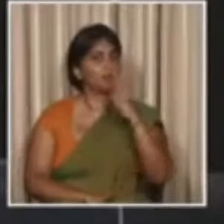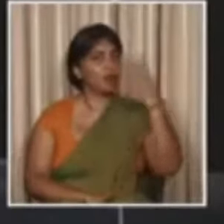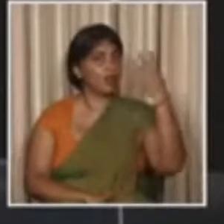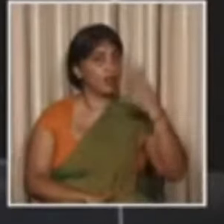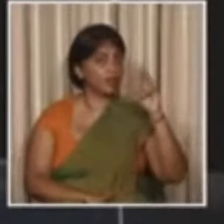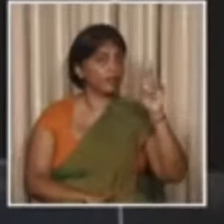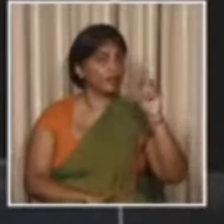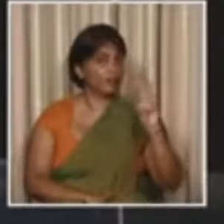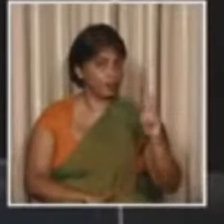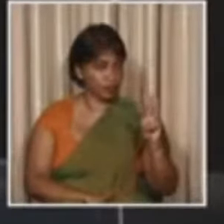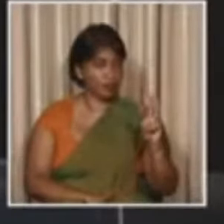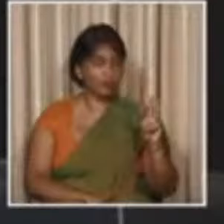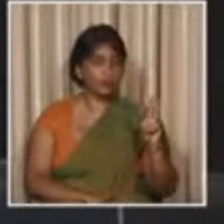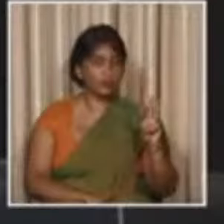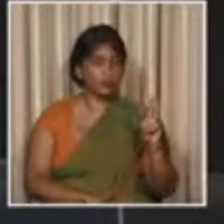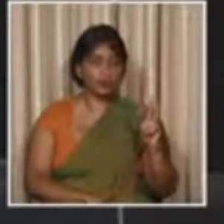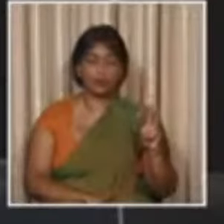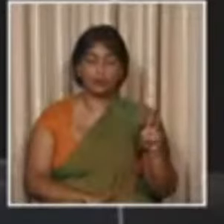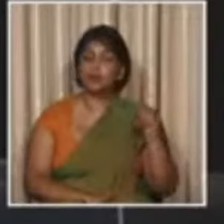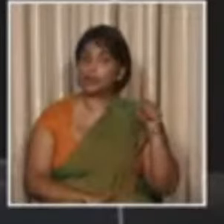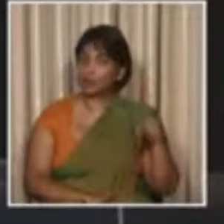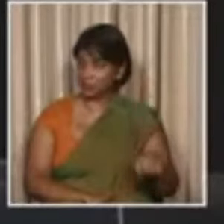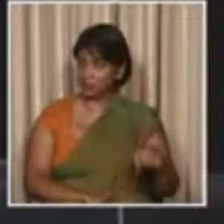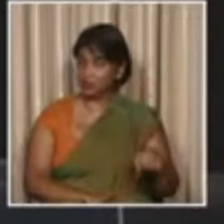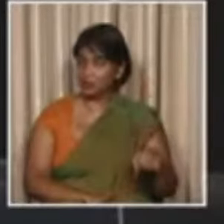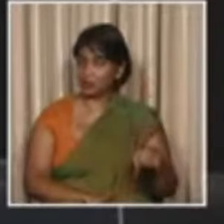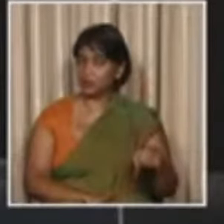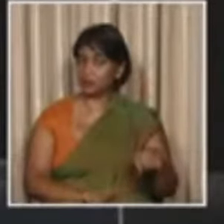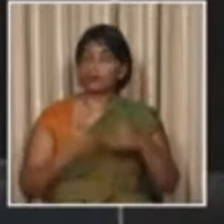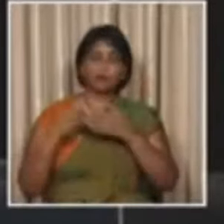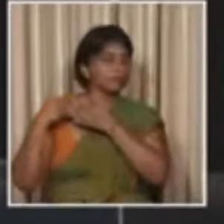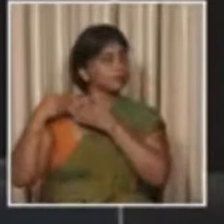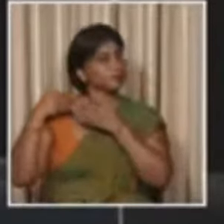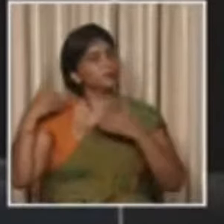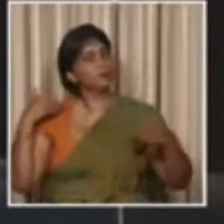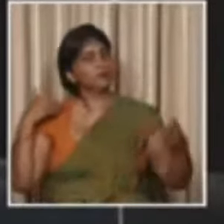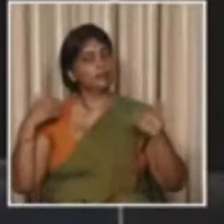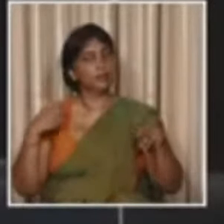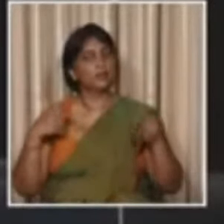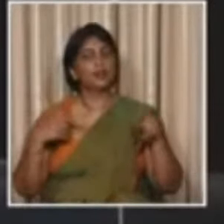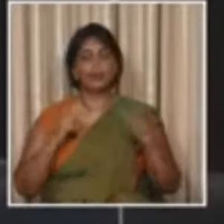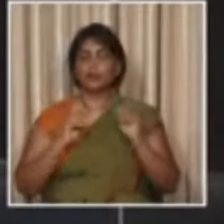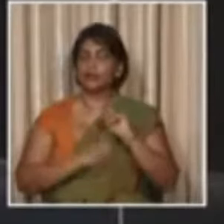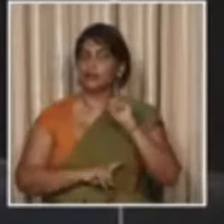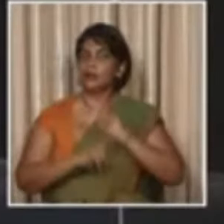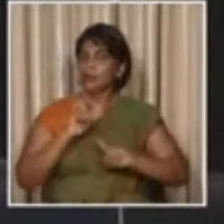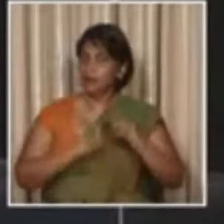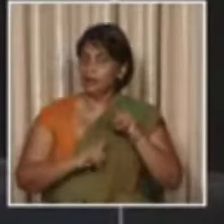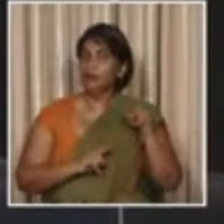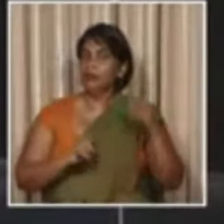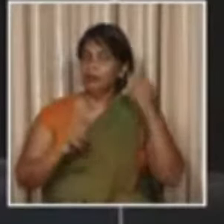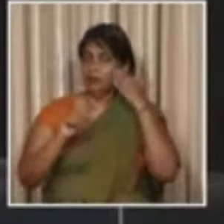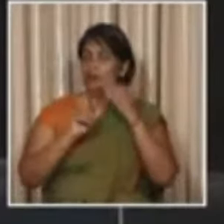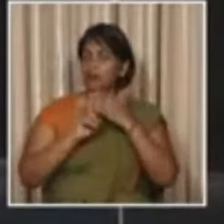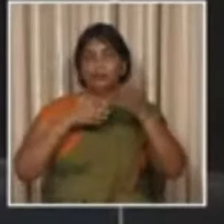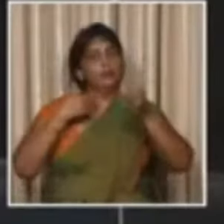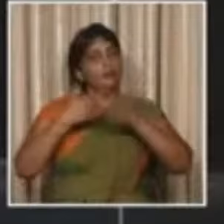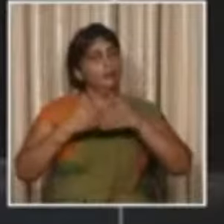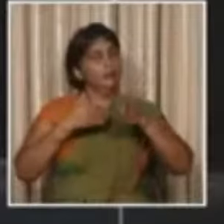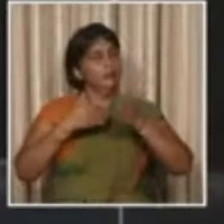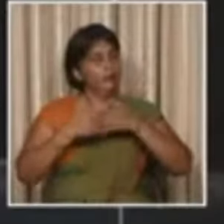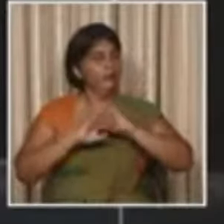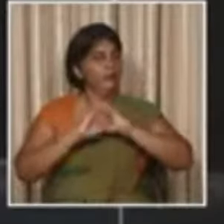2019 4/23 වෙනිදා ඉඳලා මේ මේ මේ අද දක්වා මේ පාර්ලිමේන්තුවේ මේ අදාළ වෙළුම්